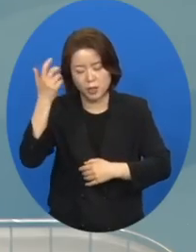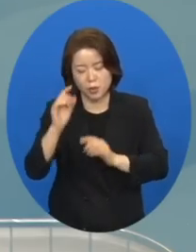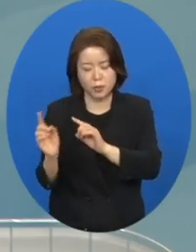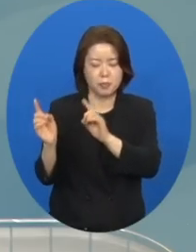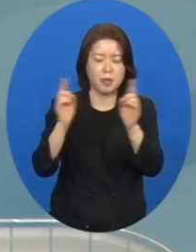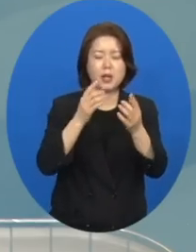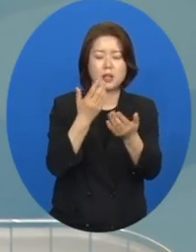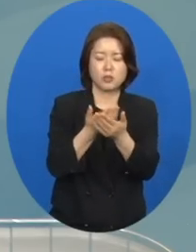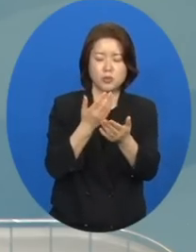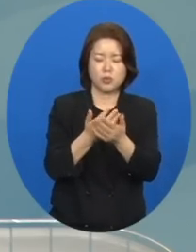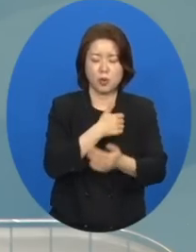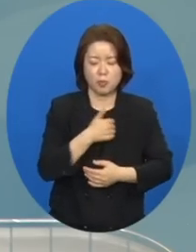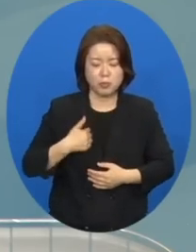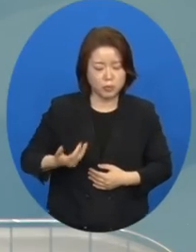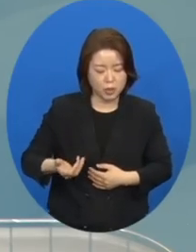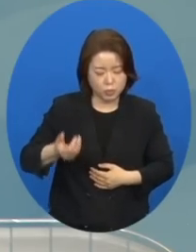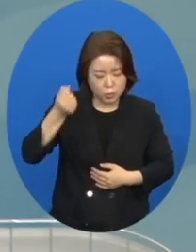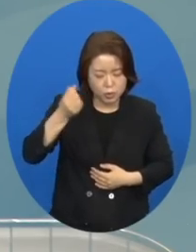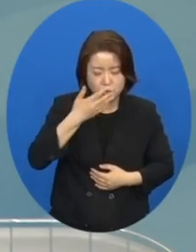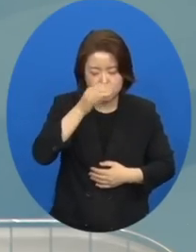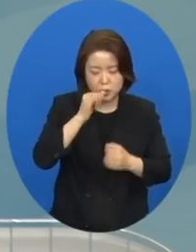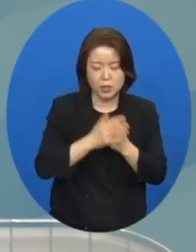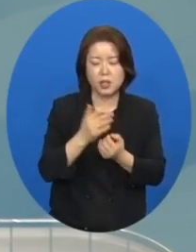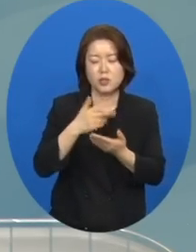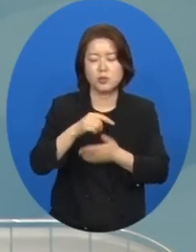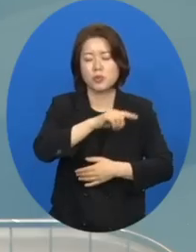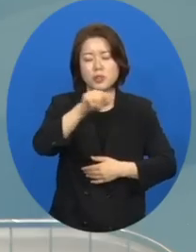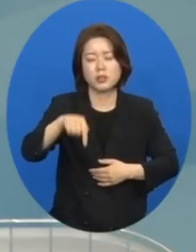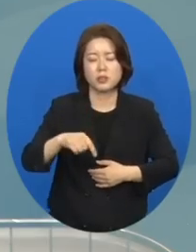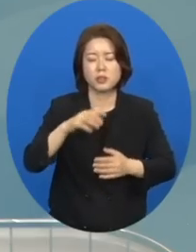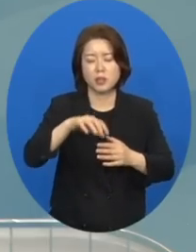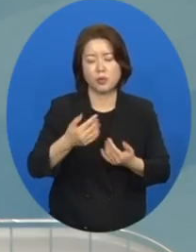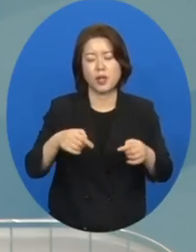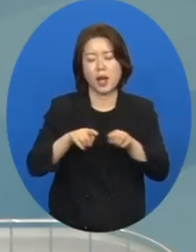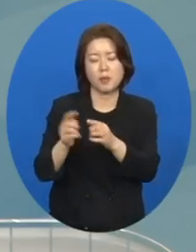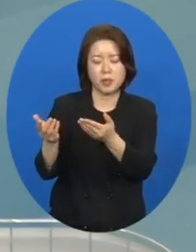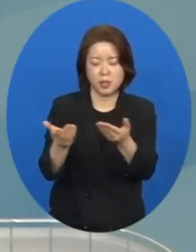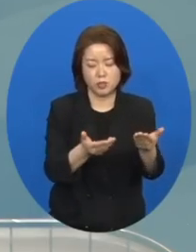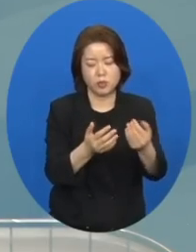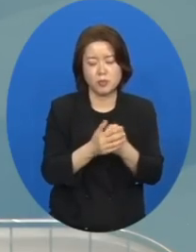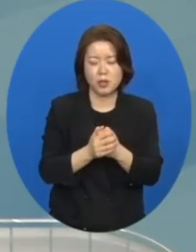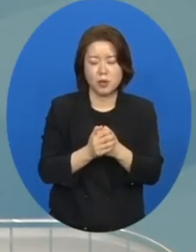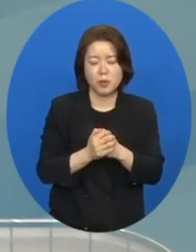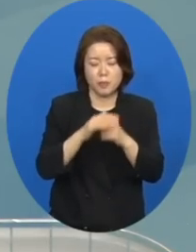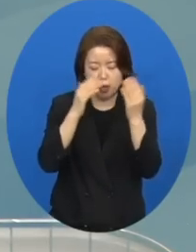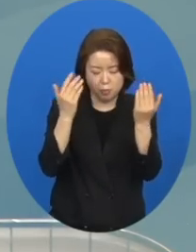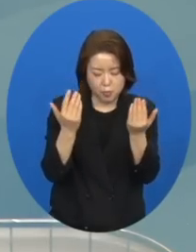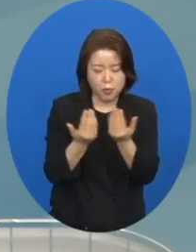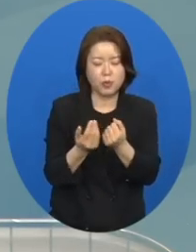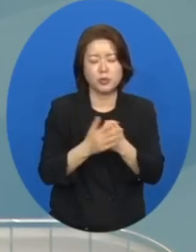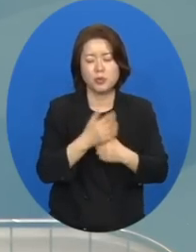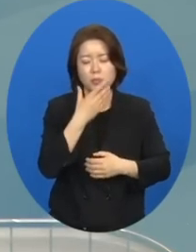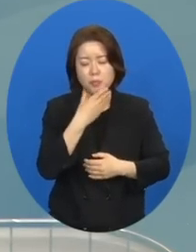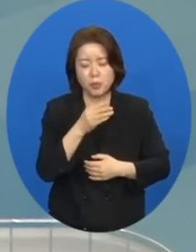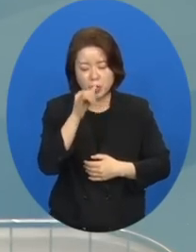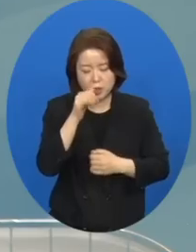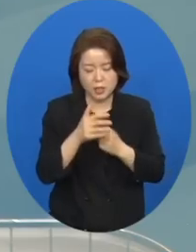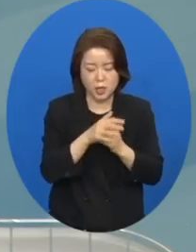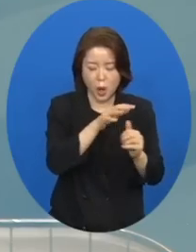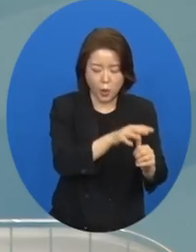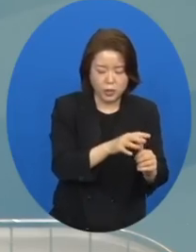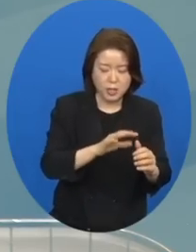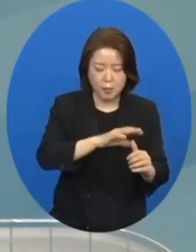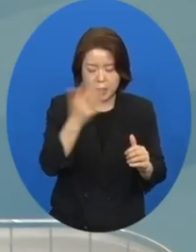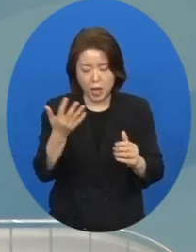식어 풍족함을 누릴 수 있도록 줄여 그들 가운데 함께 하여 주시옵소서 남과 북이 복음으로 통해 알게 해 주시고 엄 눌린 자들의